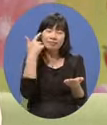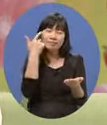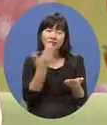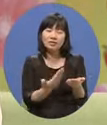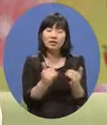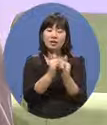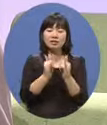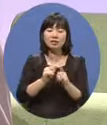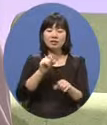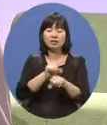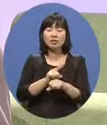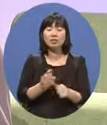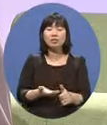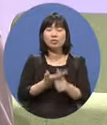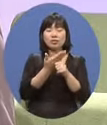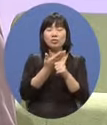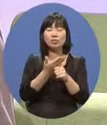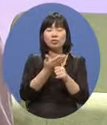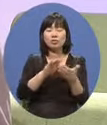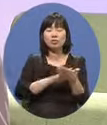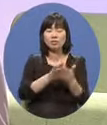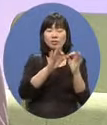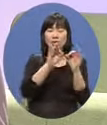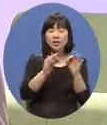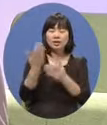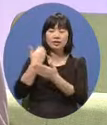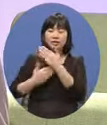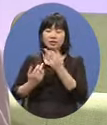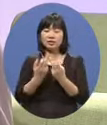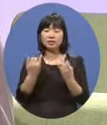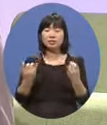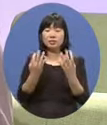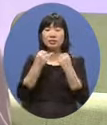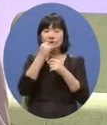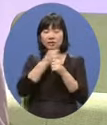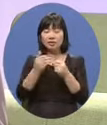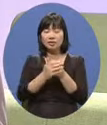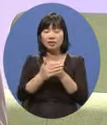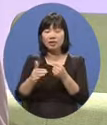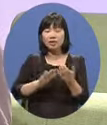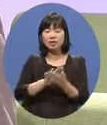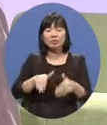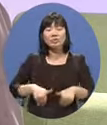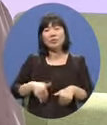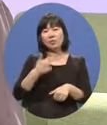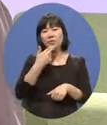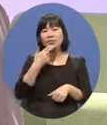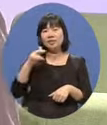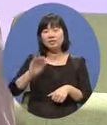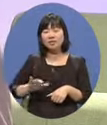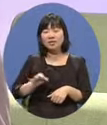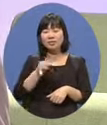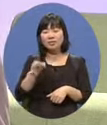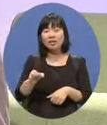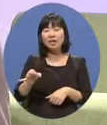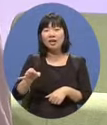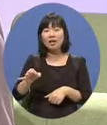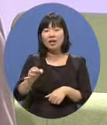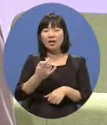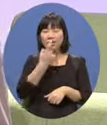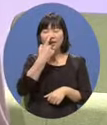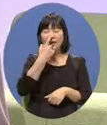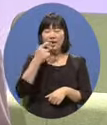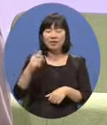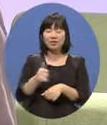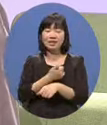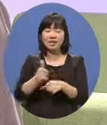없을까요? 사회성을 키우는 놀이 중에는 이제 예전에는 형제들이 많아서 놀이가 필요 없었죠. 근데 그렇죠. 요즘은 이제 돈 내고도 배우러 다니죠.